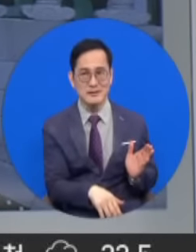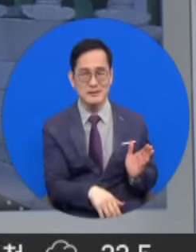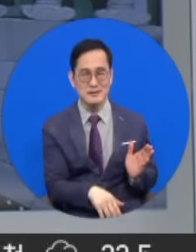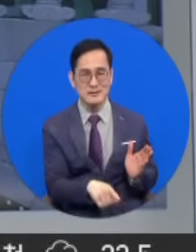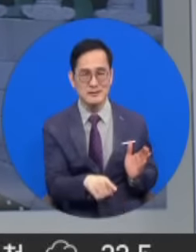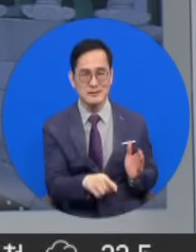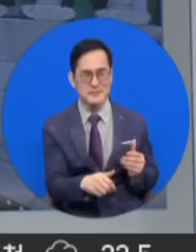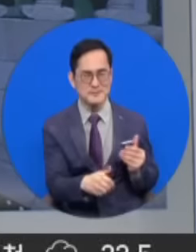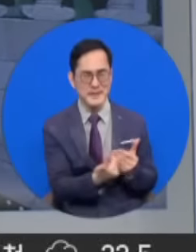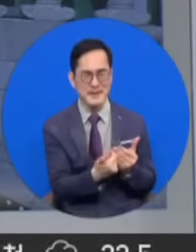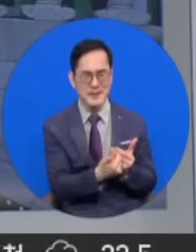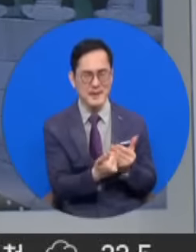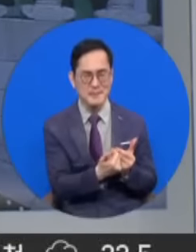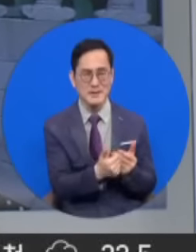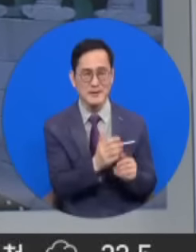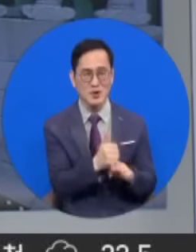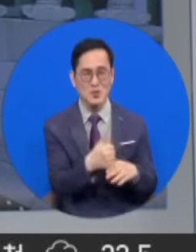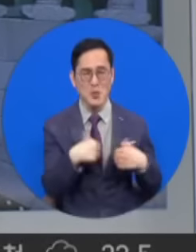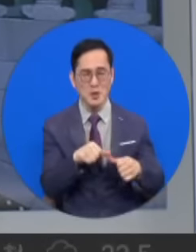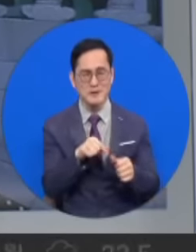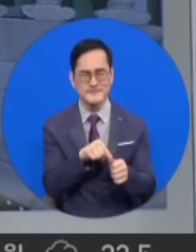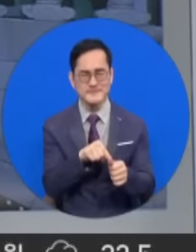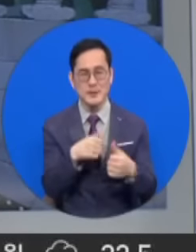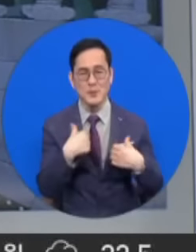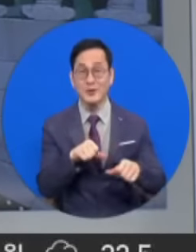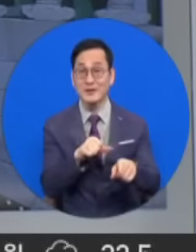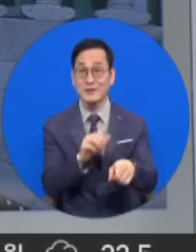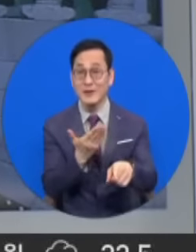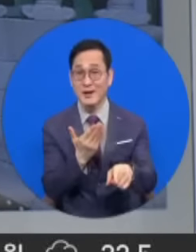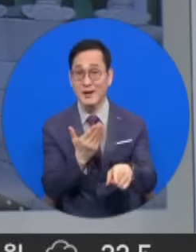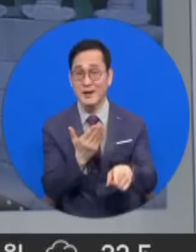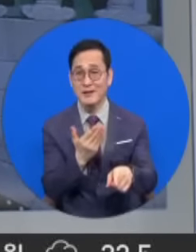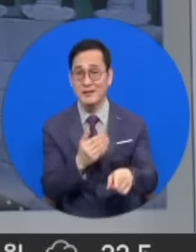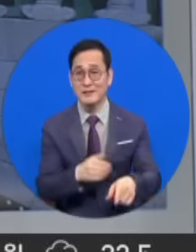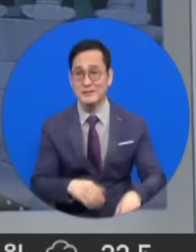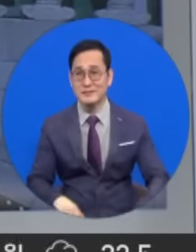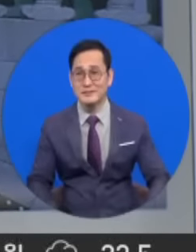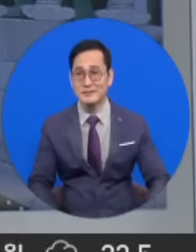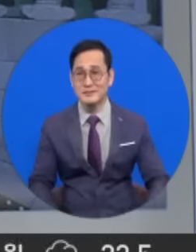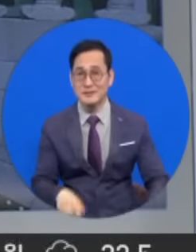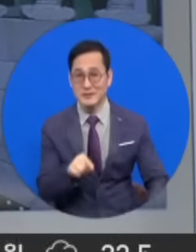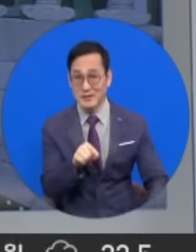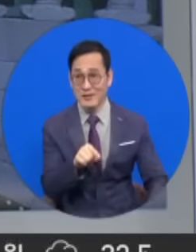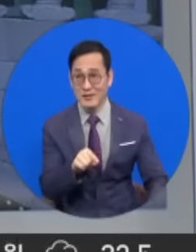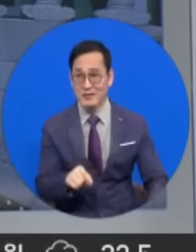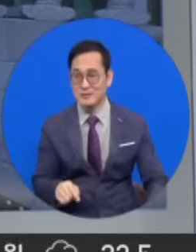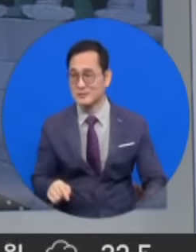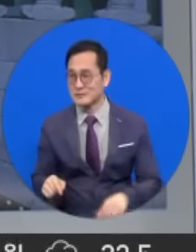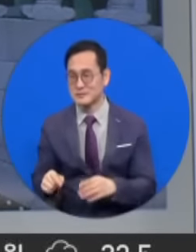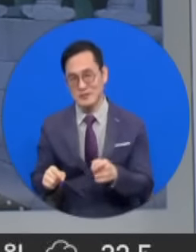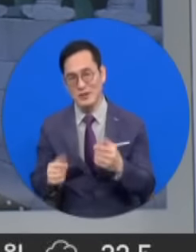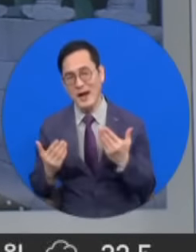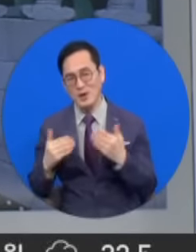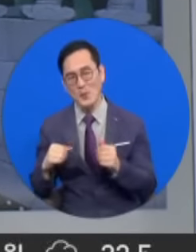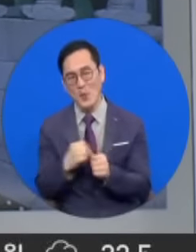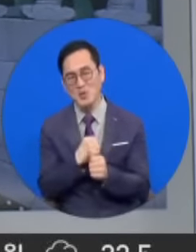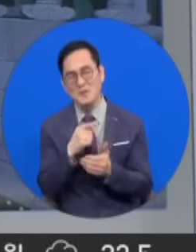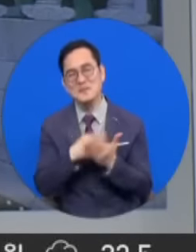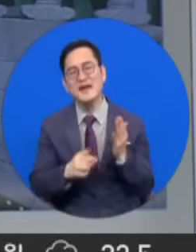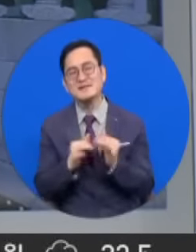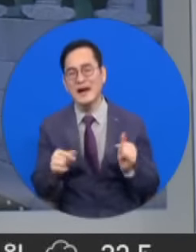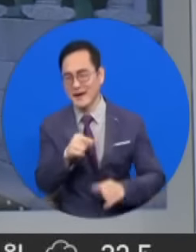강하게 이른바 주저앉혔고 그때 결국은 나가지 못했던 것을 들어 한동훈 후보는 학폭 피해자다라고 말한